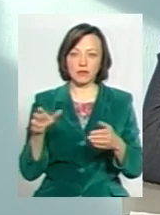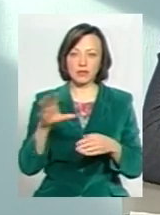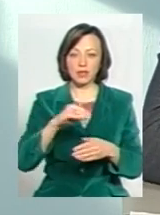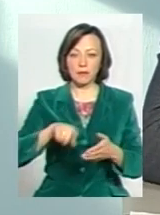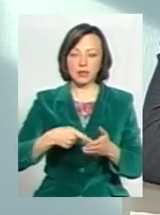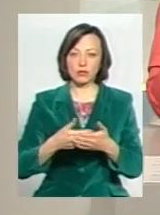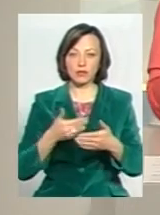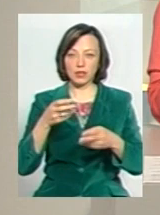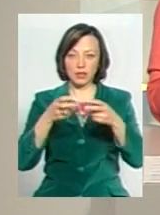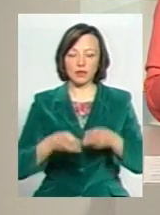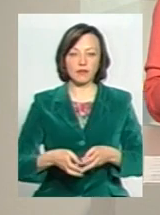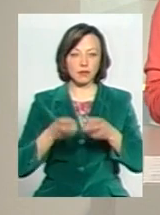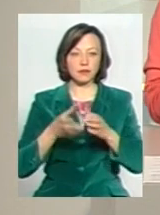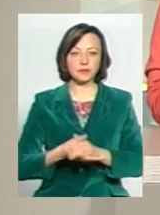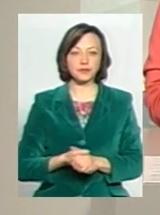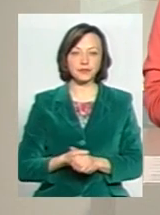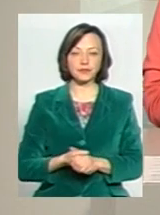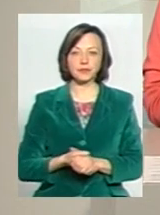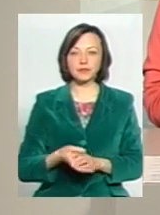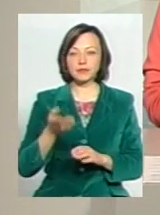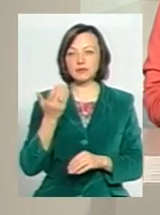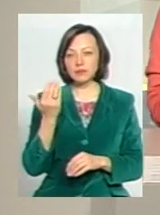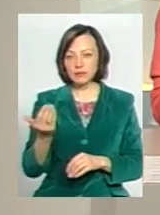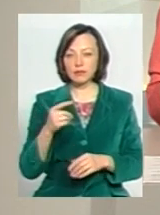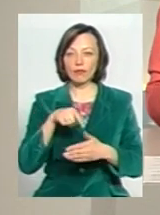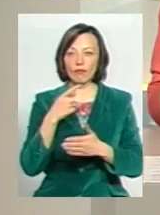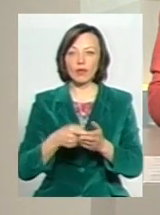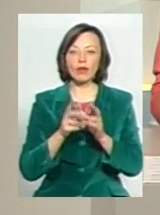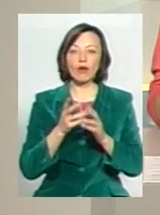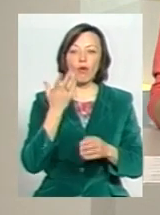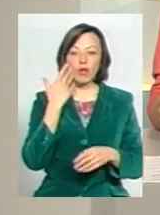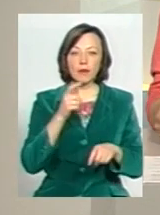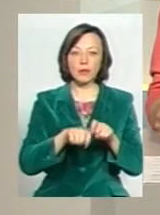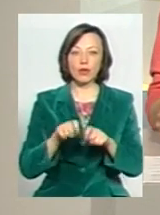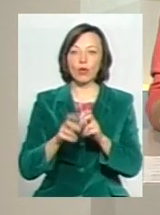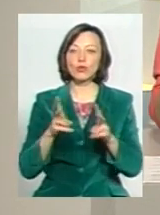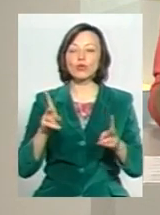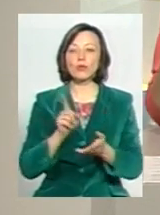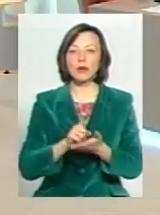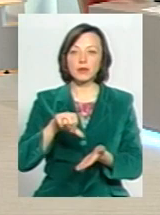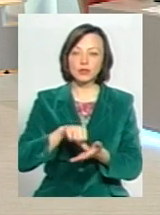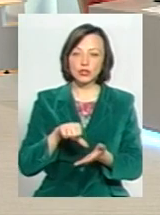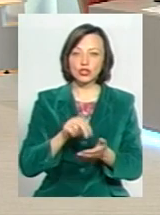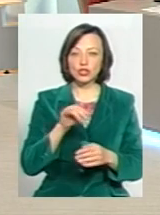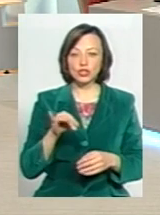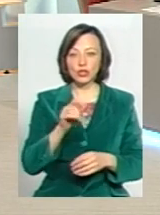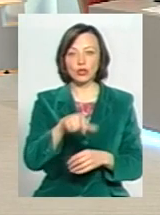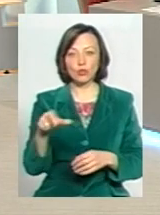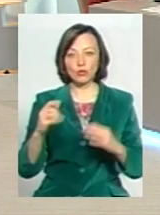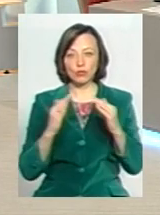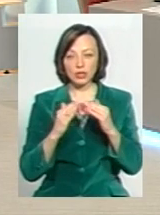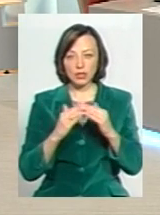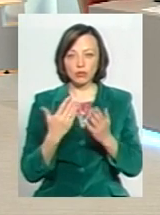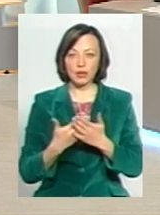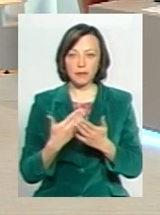там. А пане В'ячеслав, коли проводиться перевірка, хто має бути при ній присутній? Чи мешканці будинку,